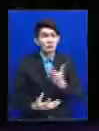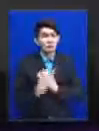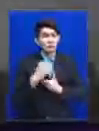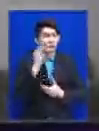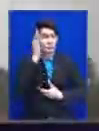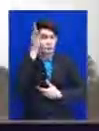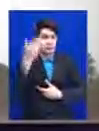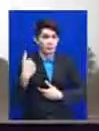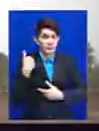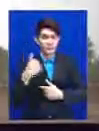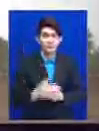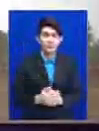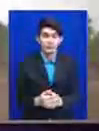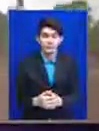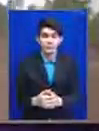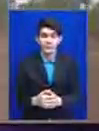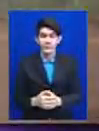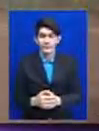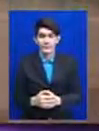ว